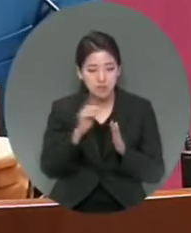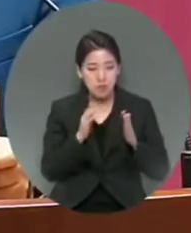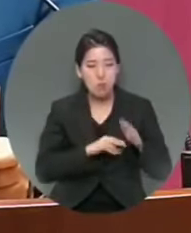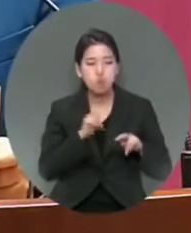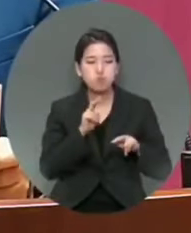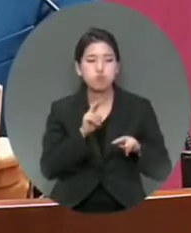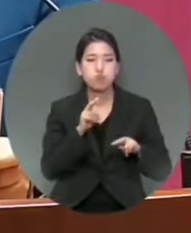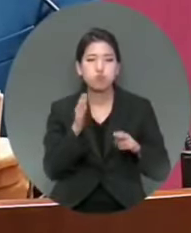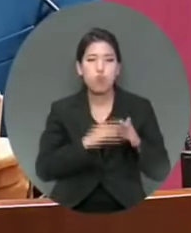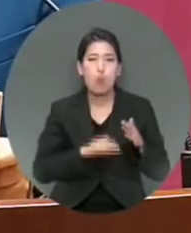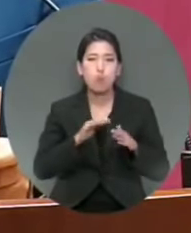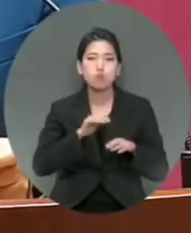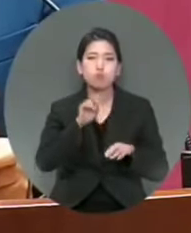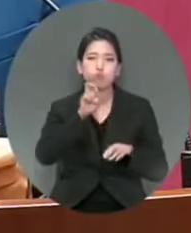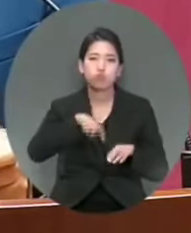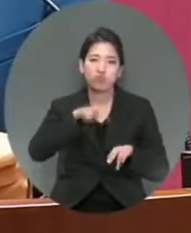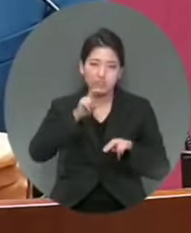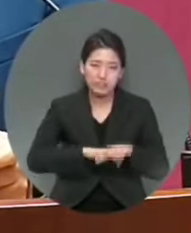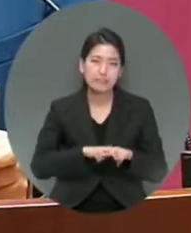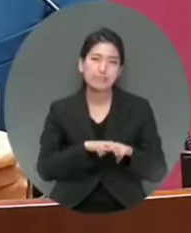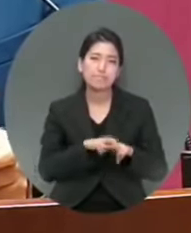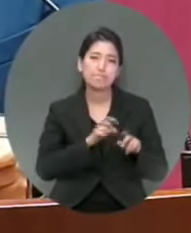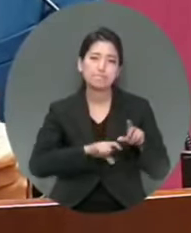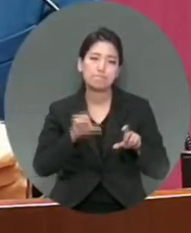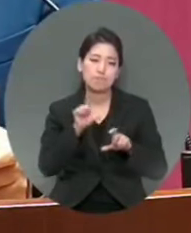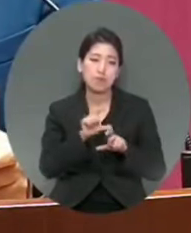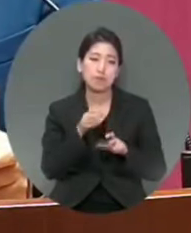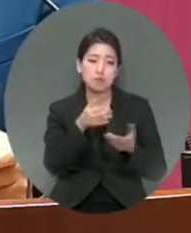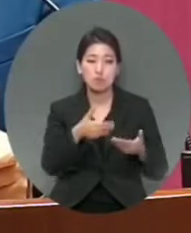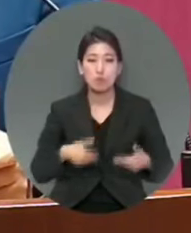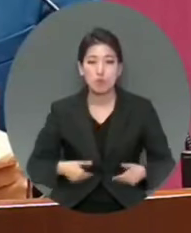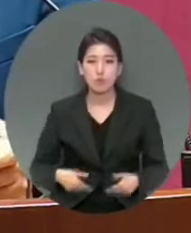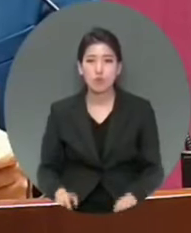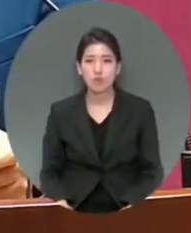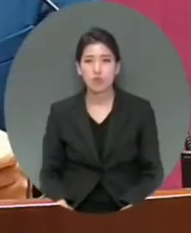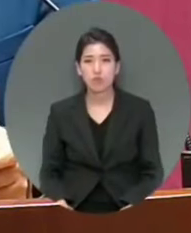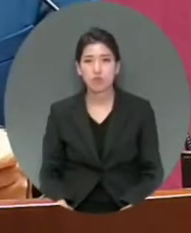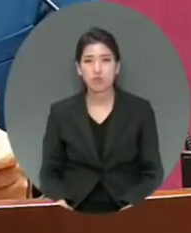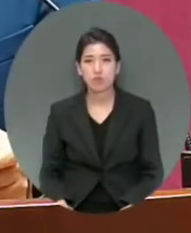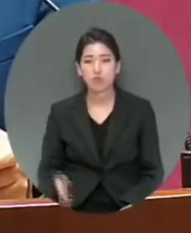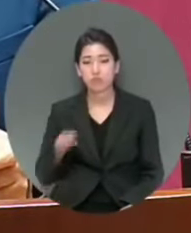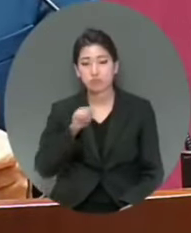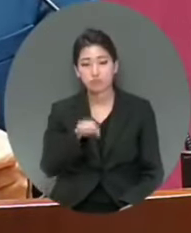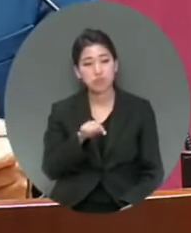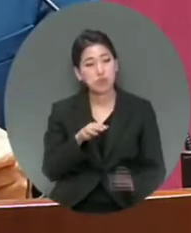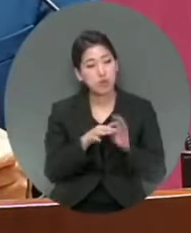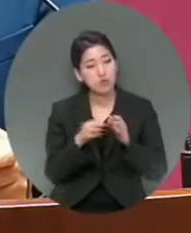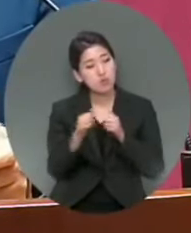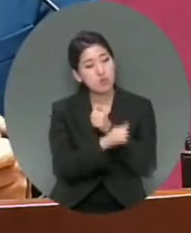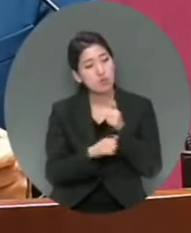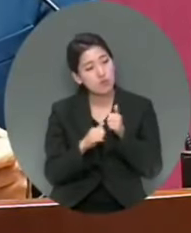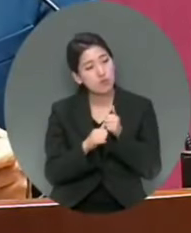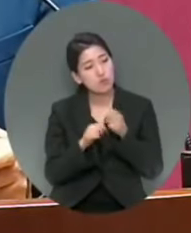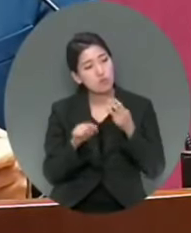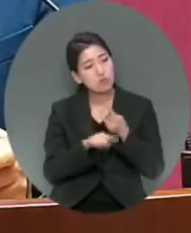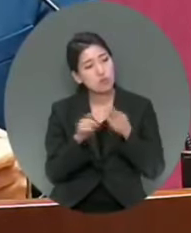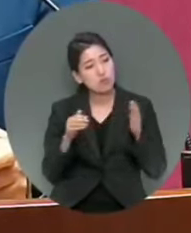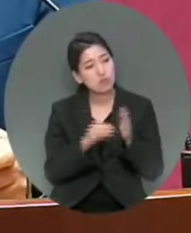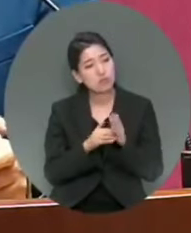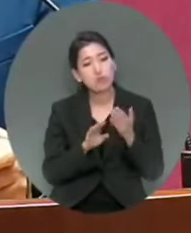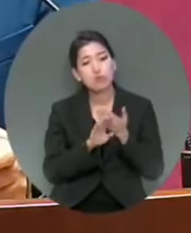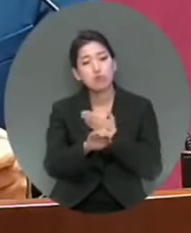처우 개선 필요성에 동의를 했는데 근데 왜 올해 3월로 종료된 공무직위원회에 대한 후속 조치는 전혀 하지 않고